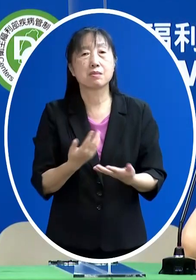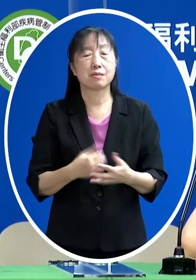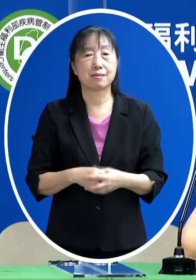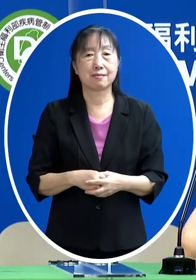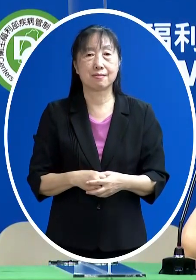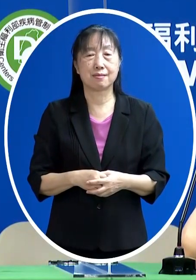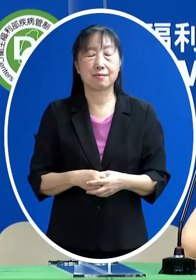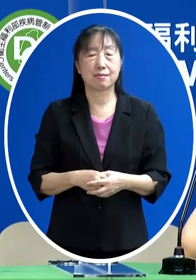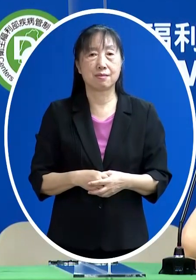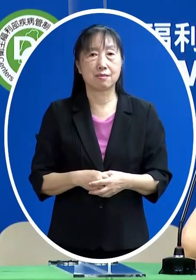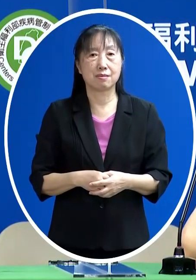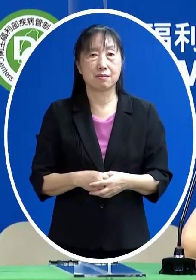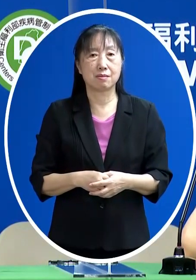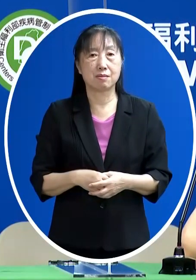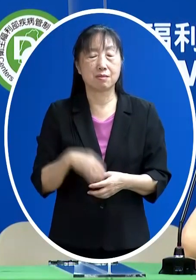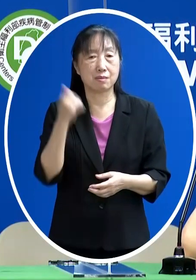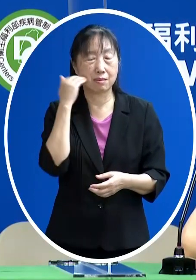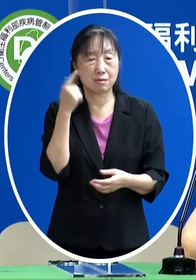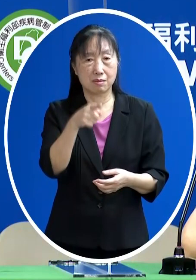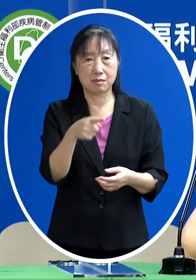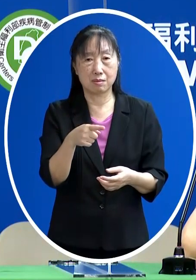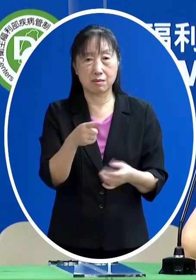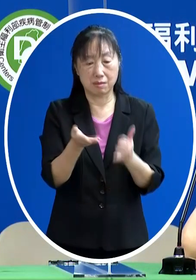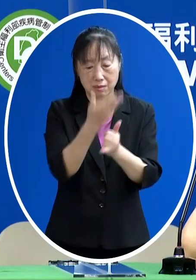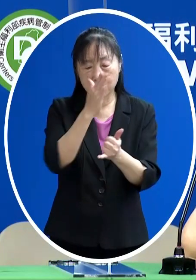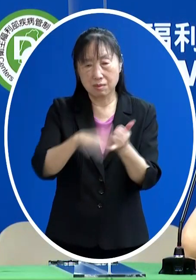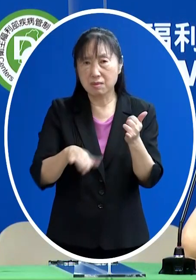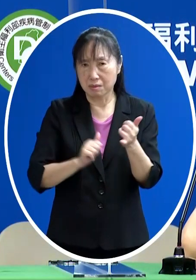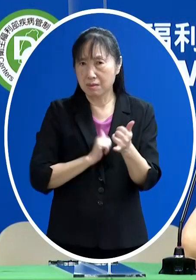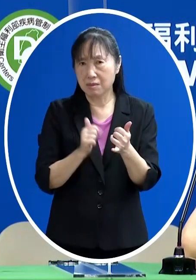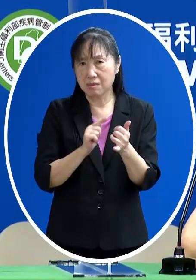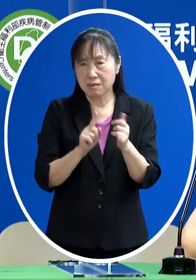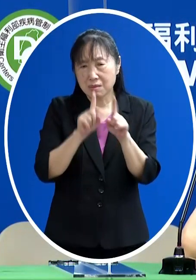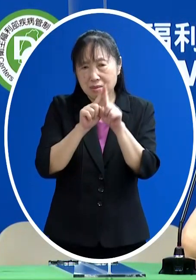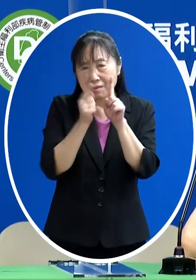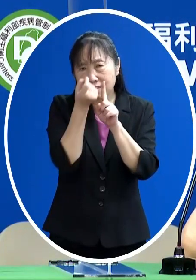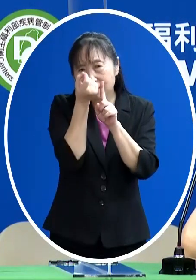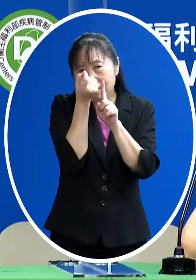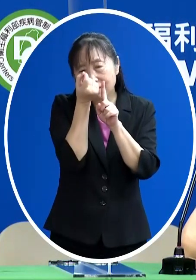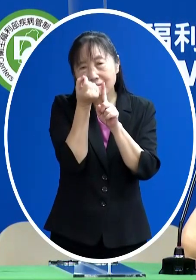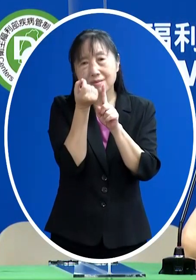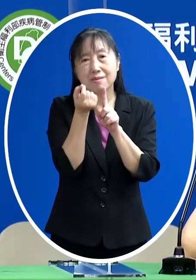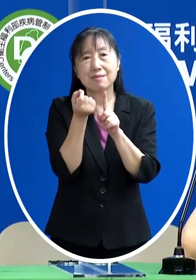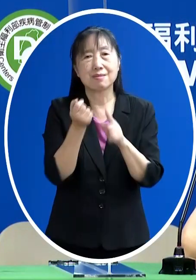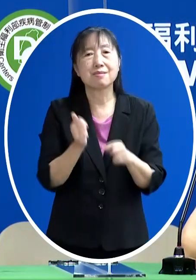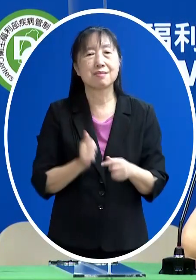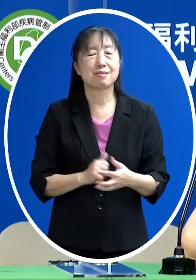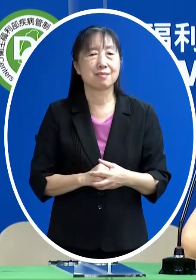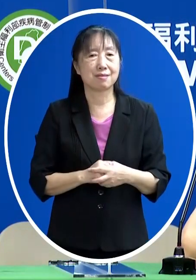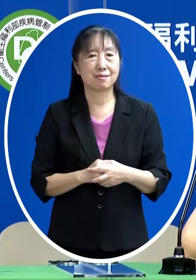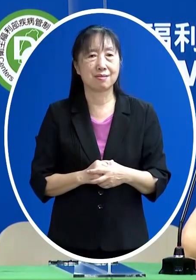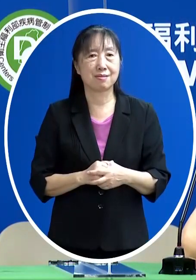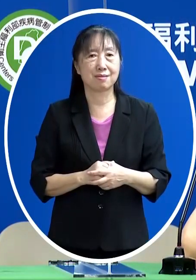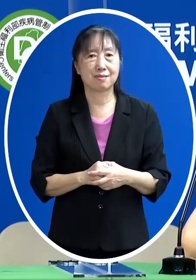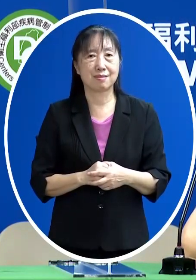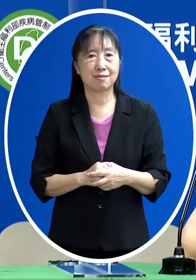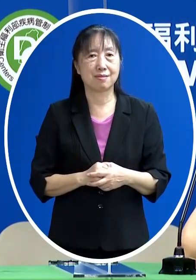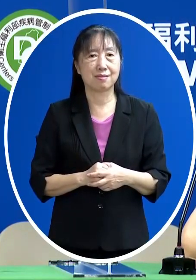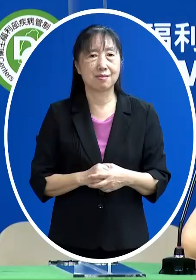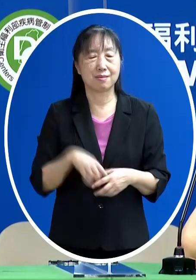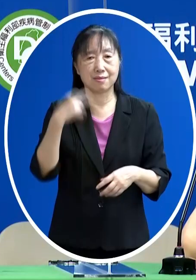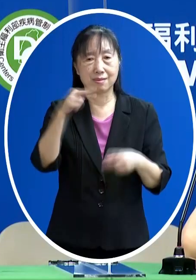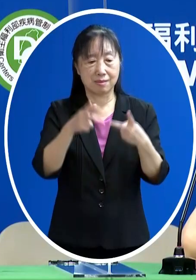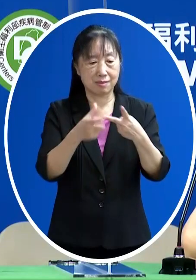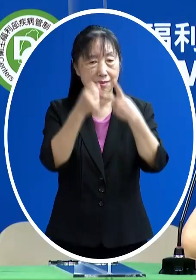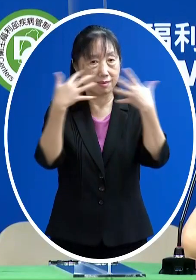以大概以这样子的差异其实是很小的了，哈，应该是没有什么太大的差异了，哈。那第